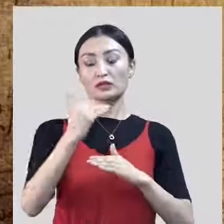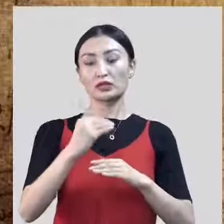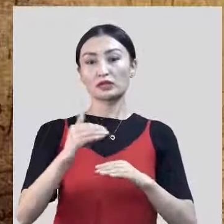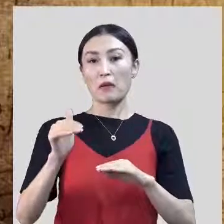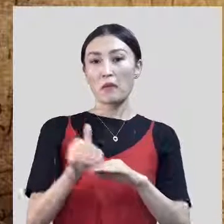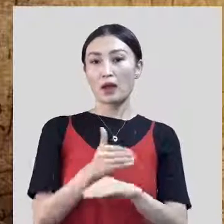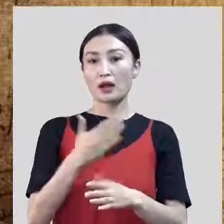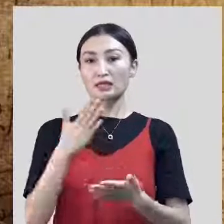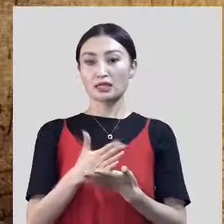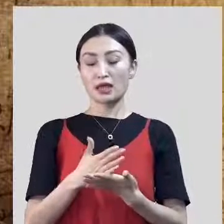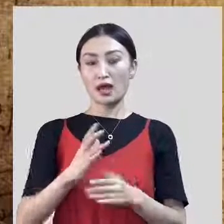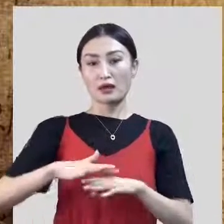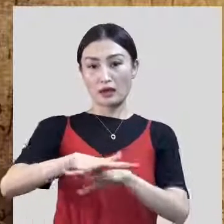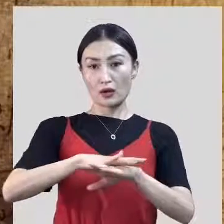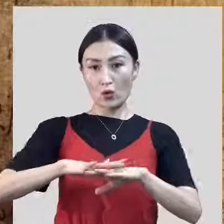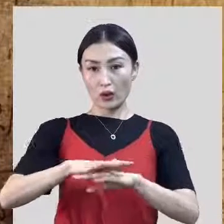народа